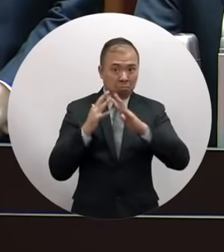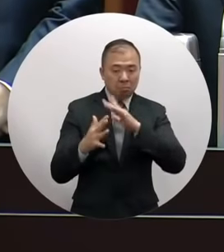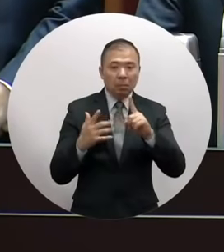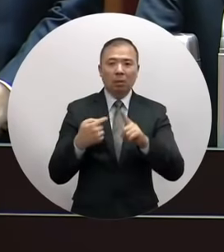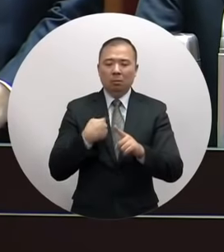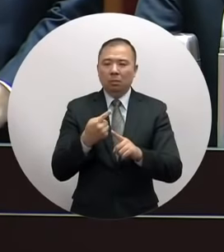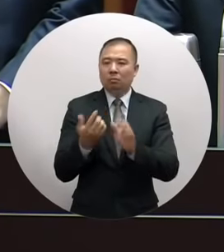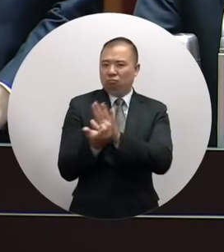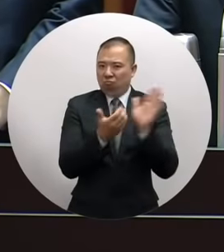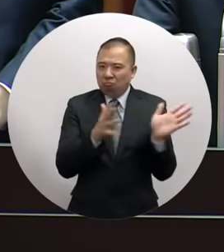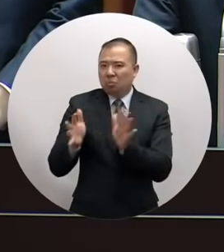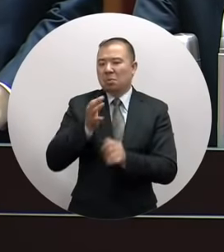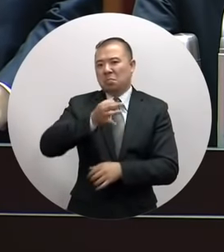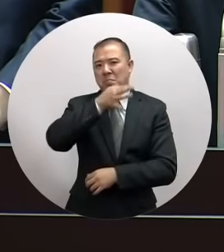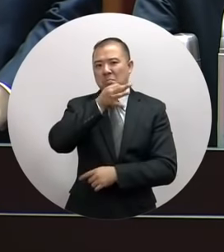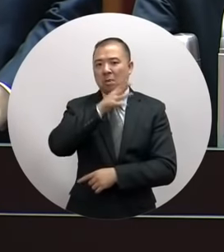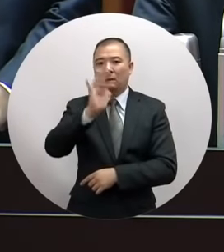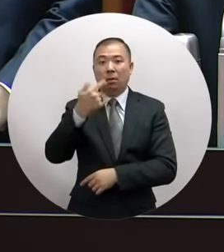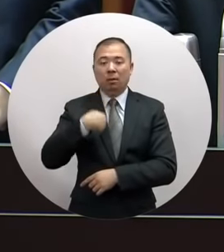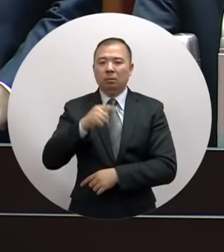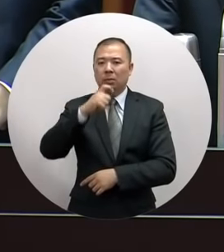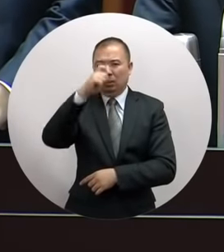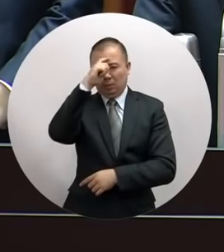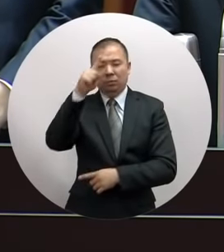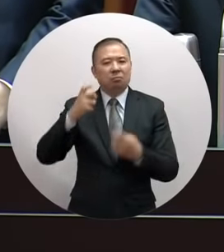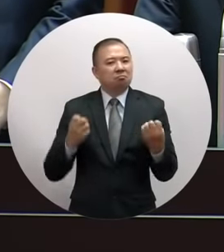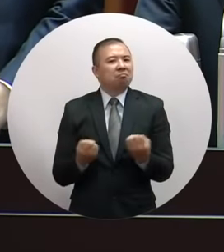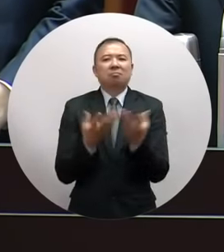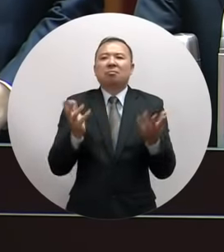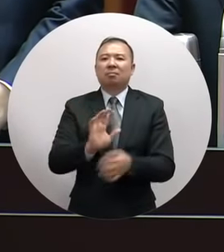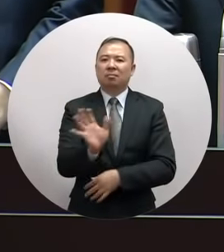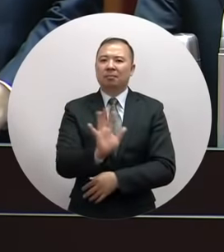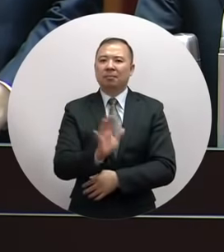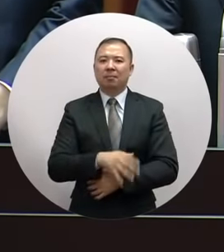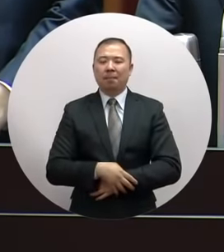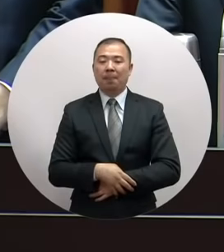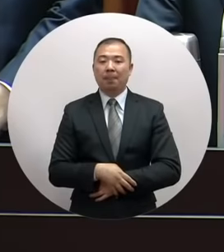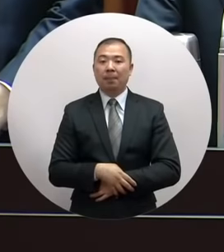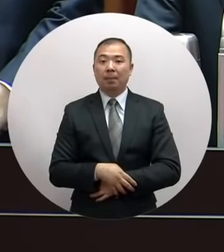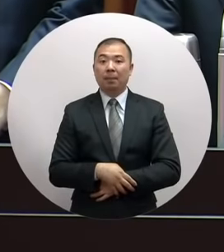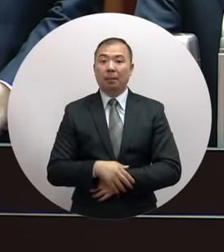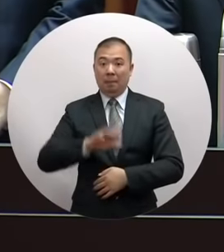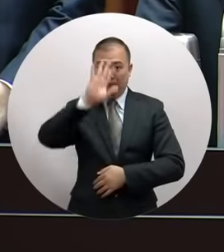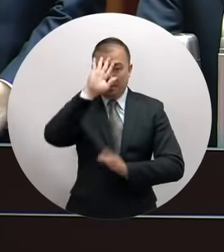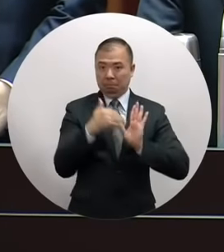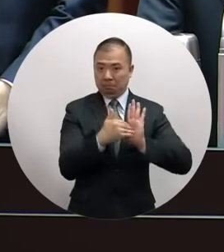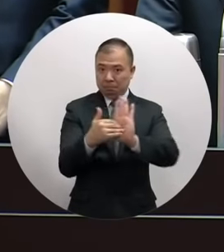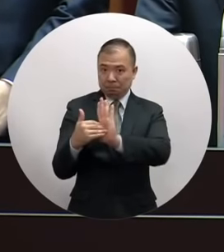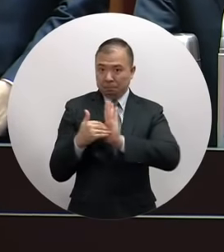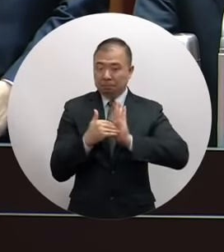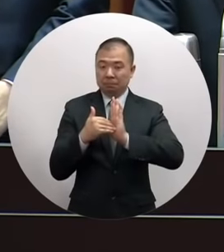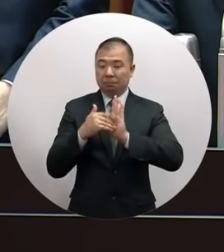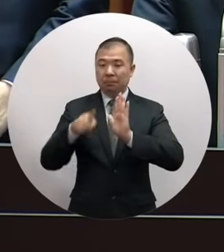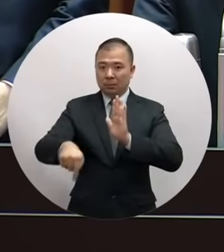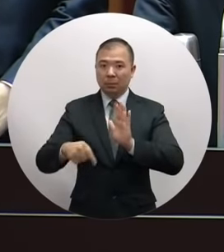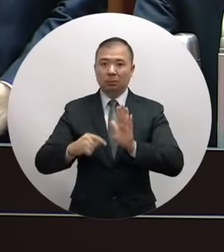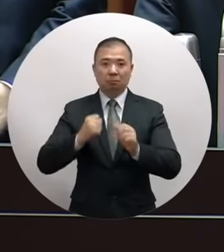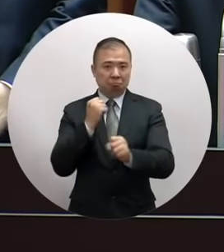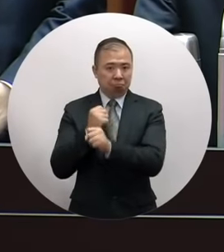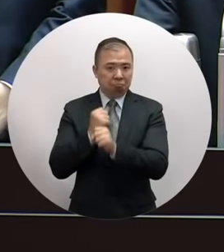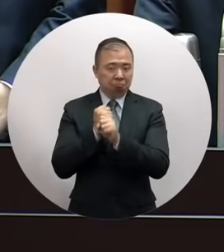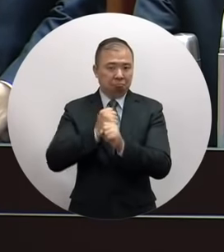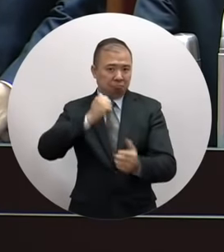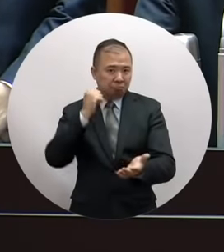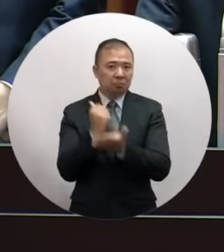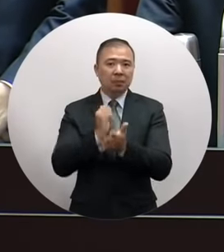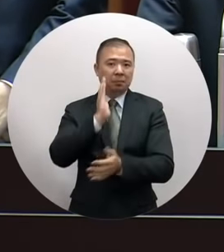战。而这一次防疫能够成功，是人民跟政府一体，大家都